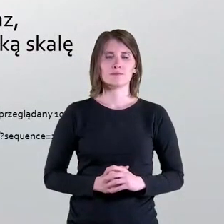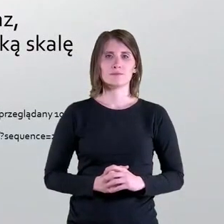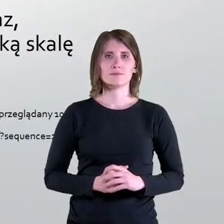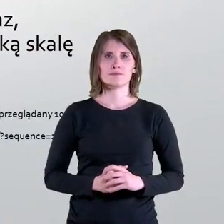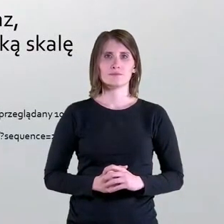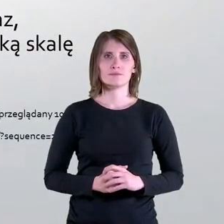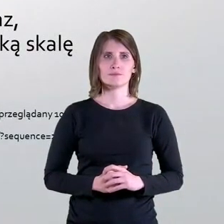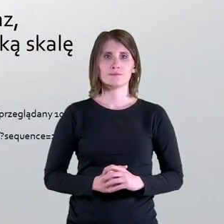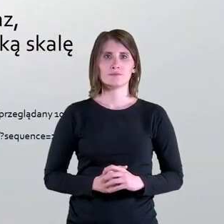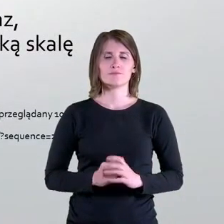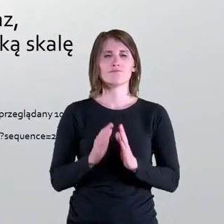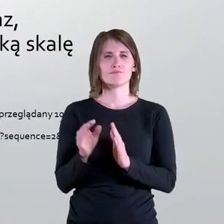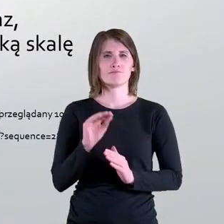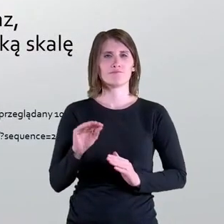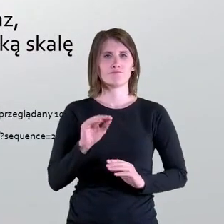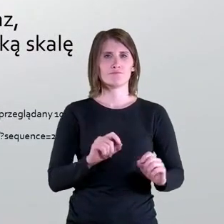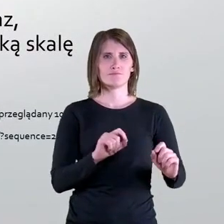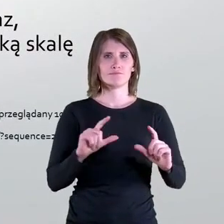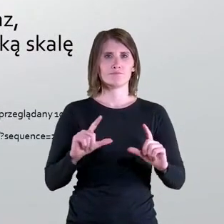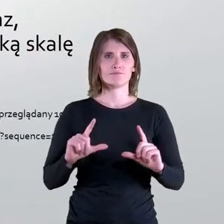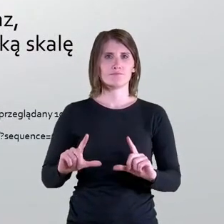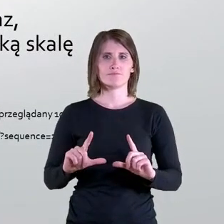o następny